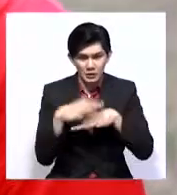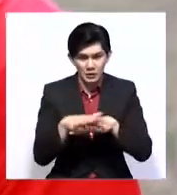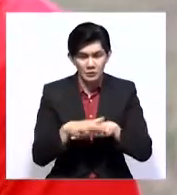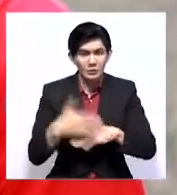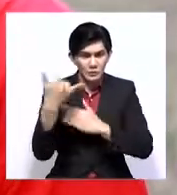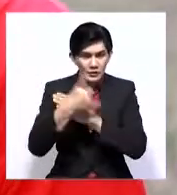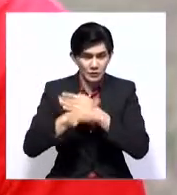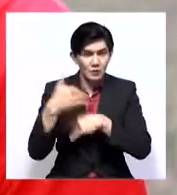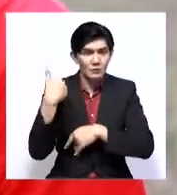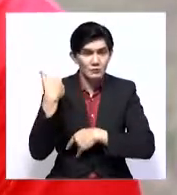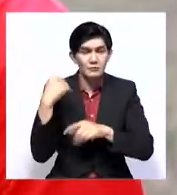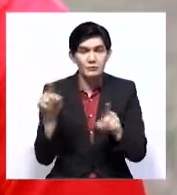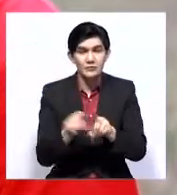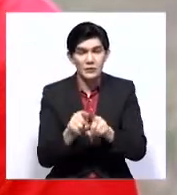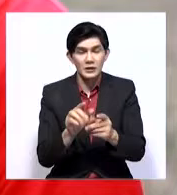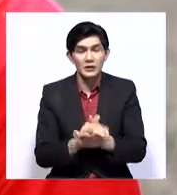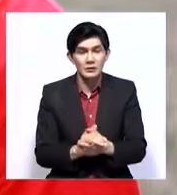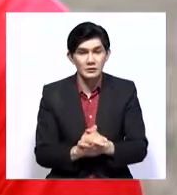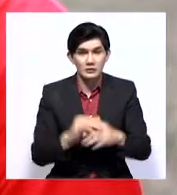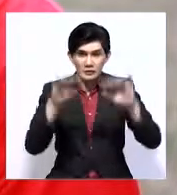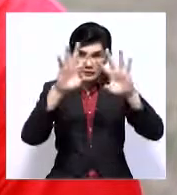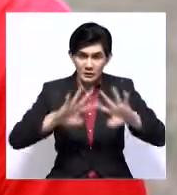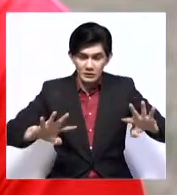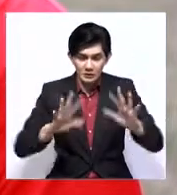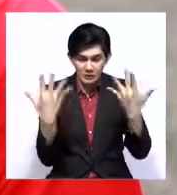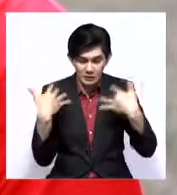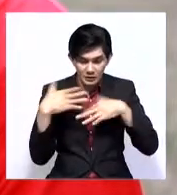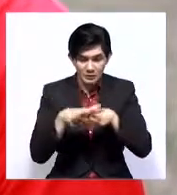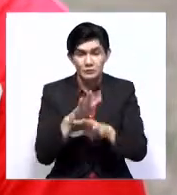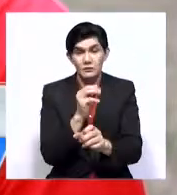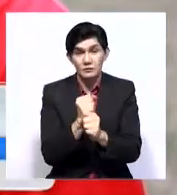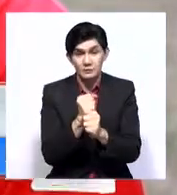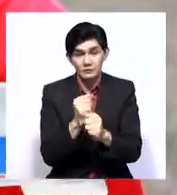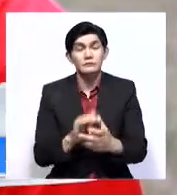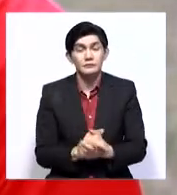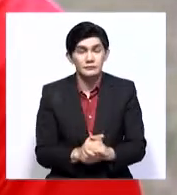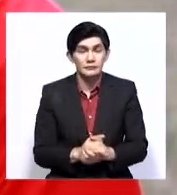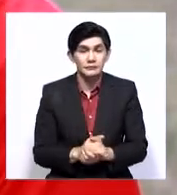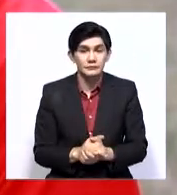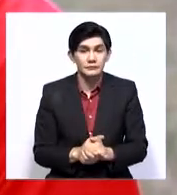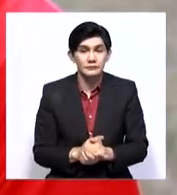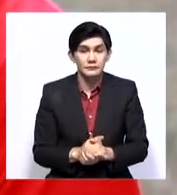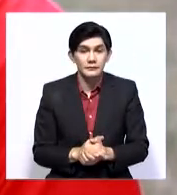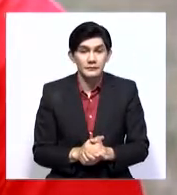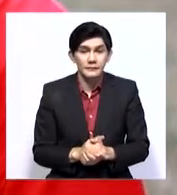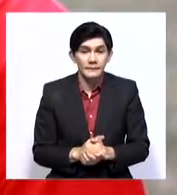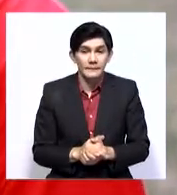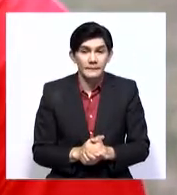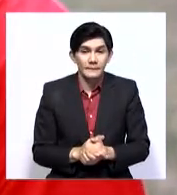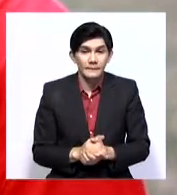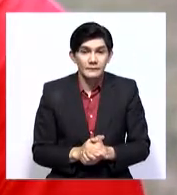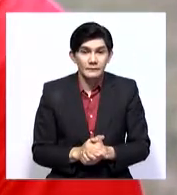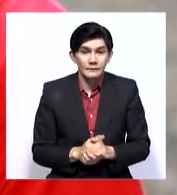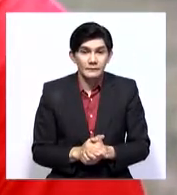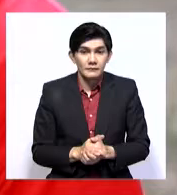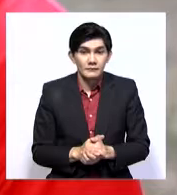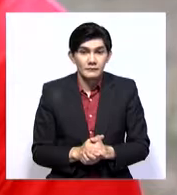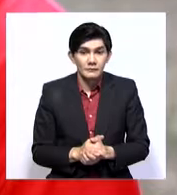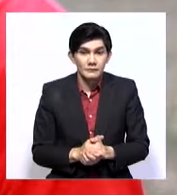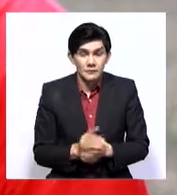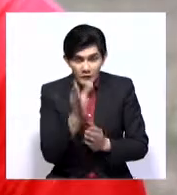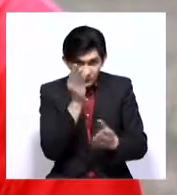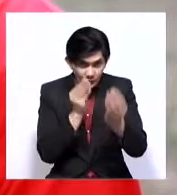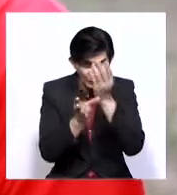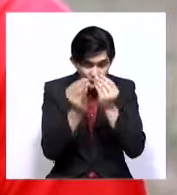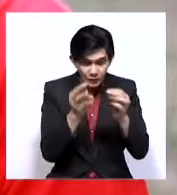ายต่างประเทศด้วยครับได้มีประเทศอาเซียนมาด้วยครับ มาที่นี่แล้วเราได้อะไรเป็นพิเศษ ได้ครับได้เรียน